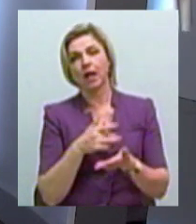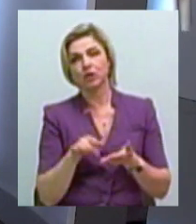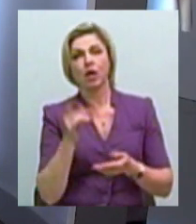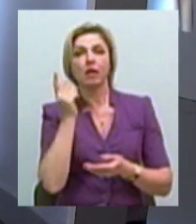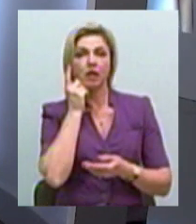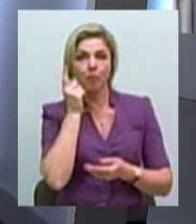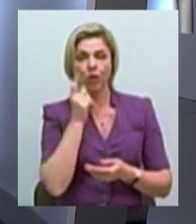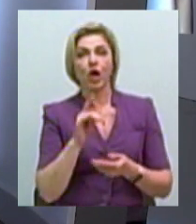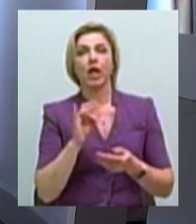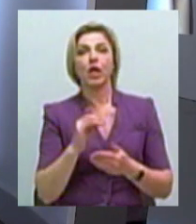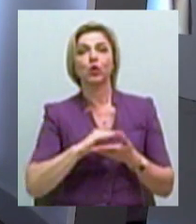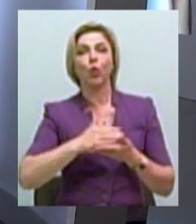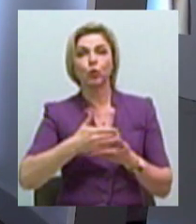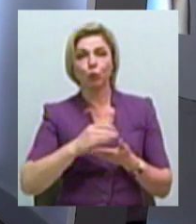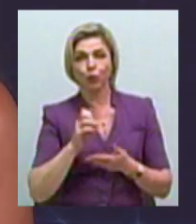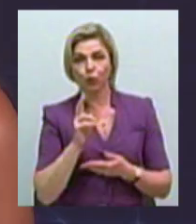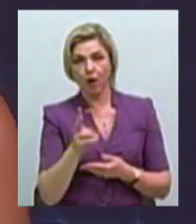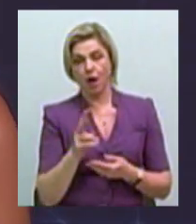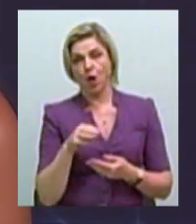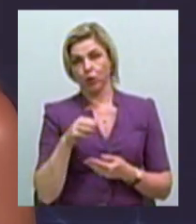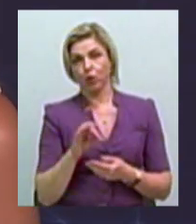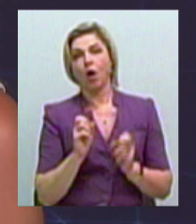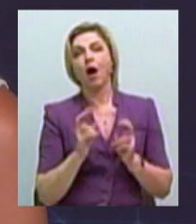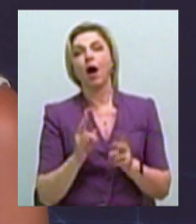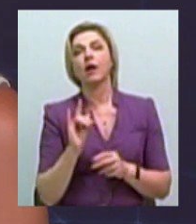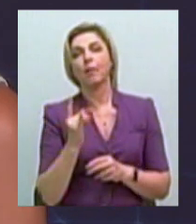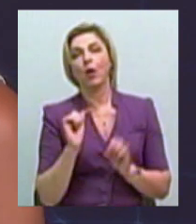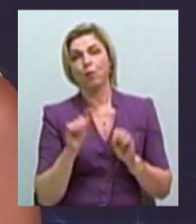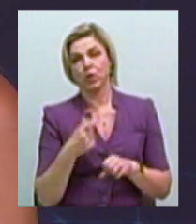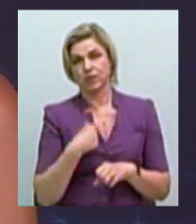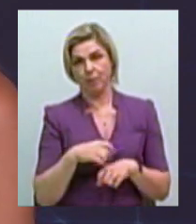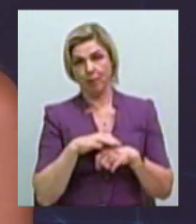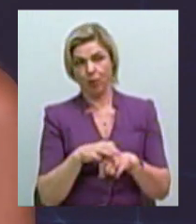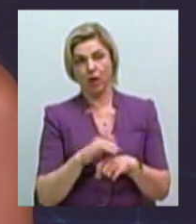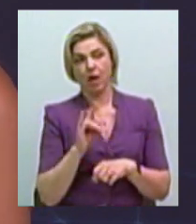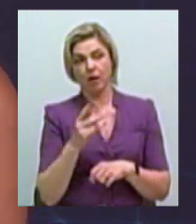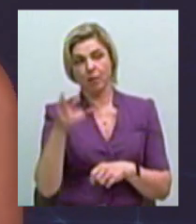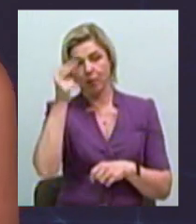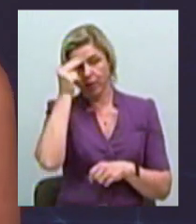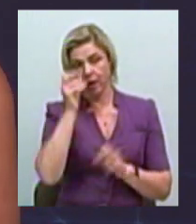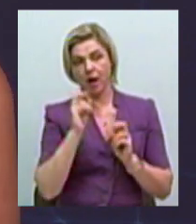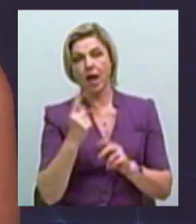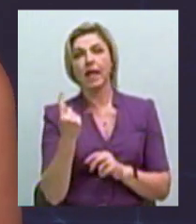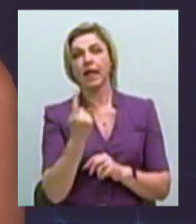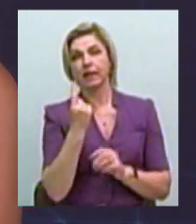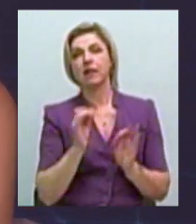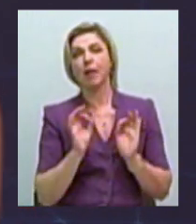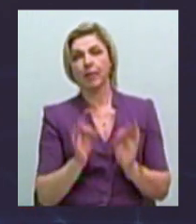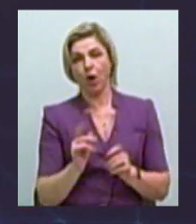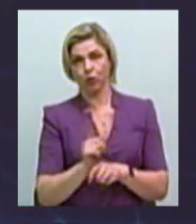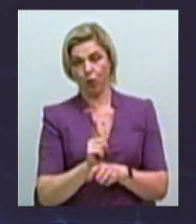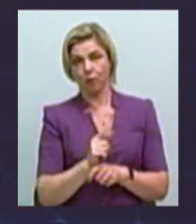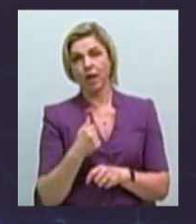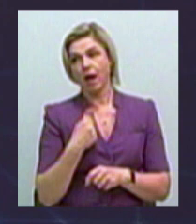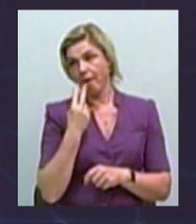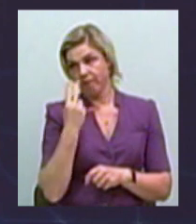телефоні, за ноутбуком, то як вона може поводити себе? Вона це засвоює як єдину правильну норму. Тобто, ось я таке